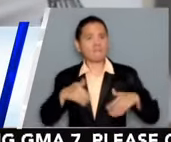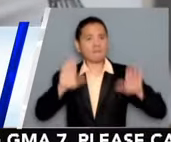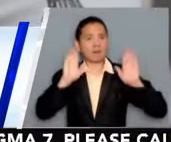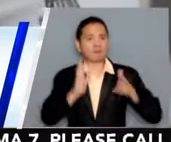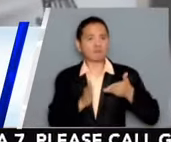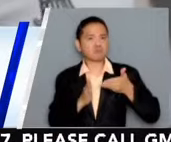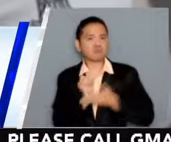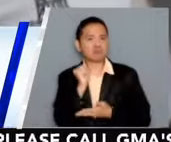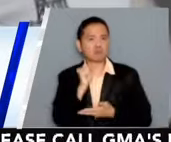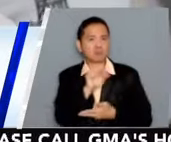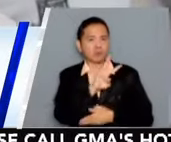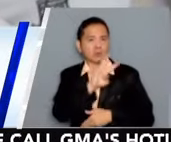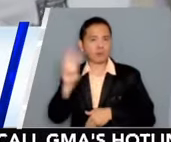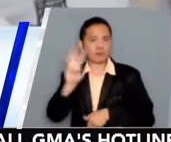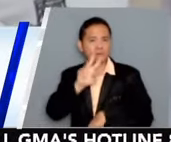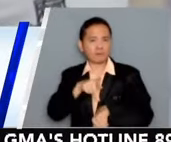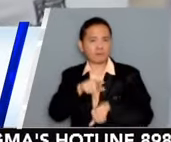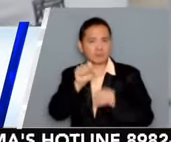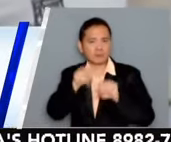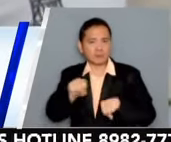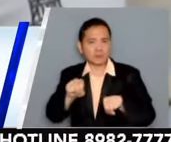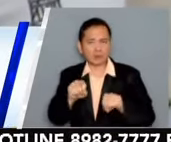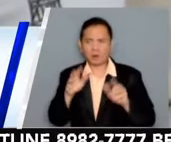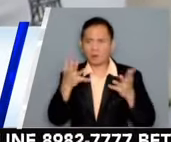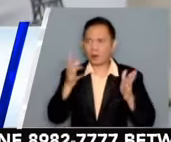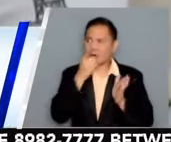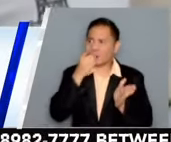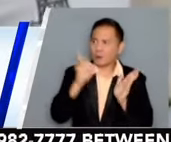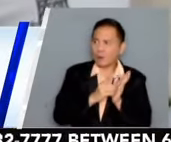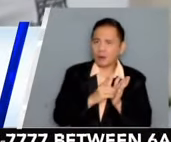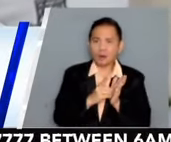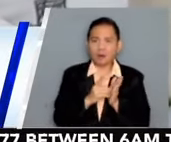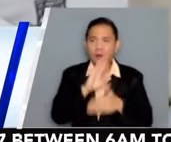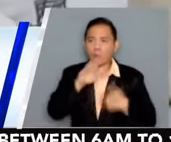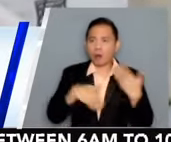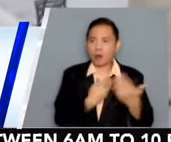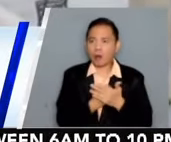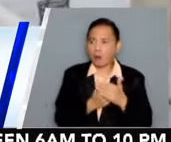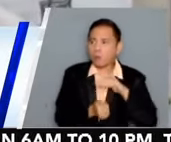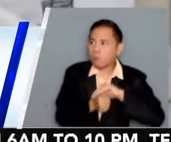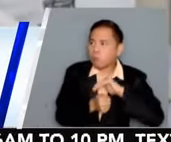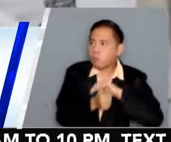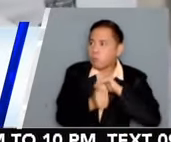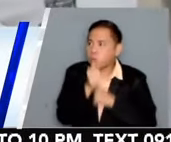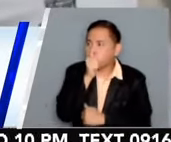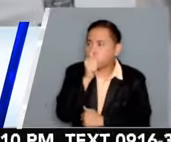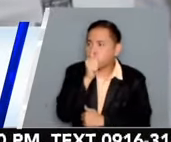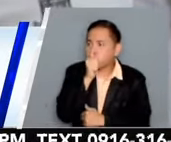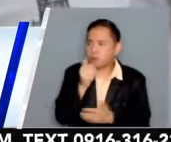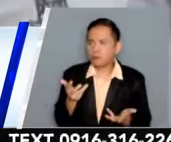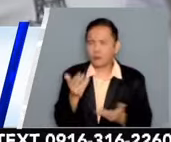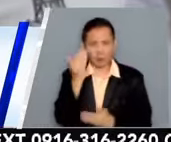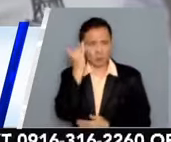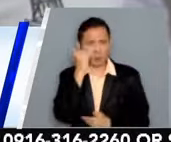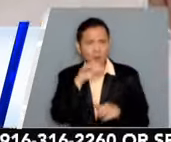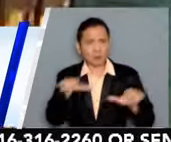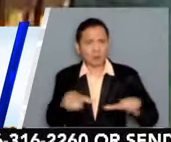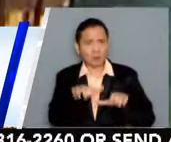tumingin, walang record. So, sikretong ginawa lahat ito. Bakit nila ginawa? Kung gagawin man nila, ba't pa nila ginawang